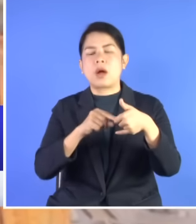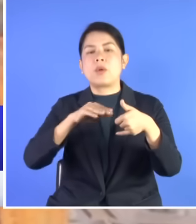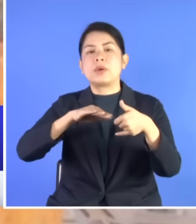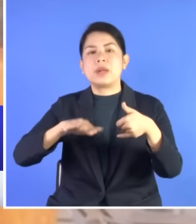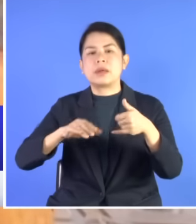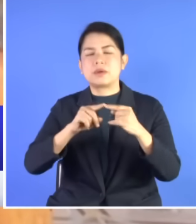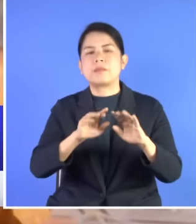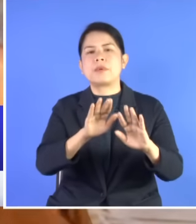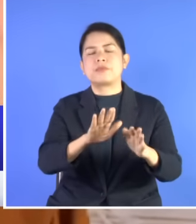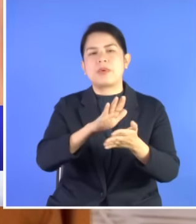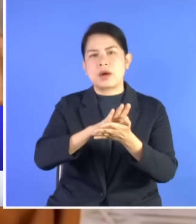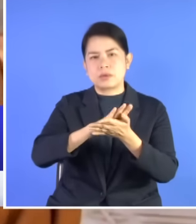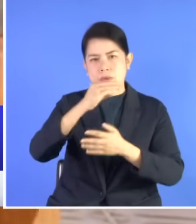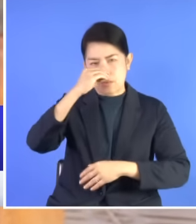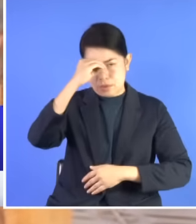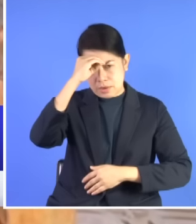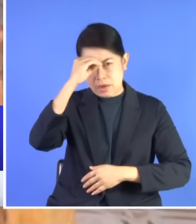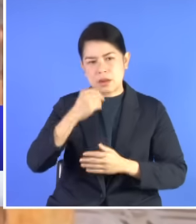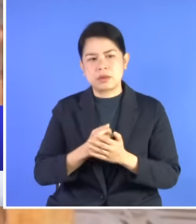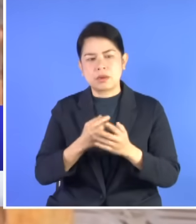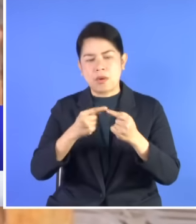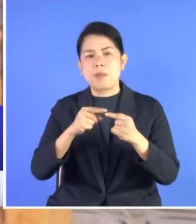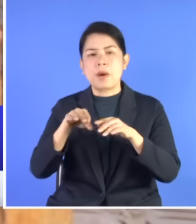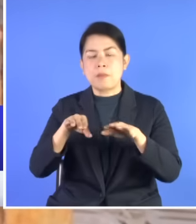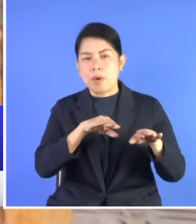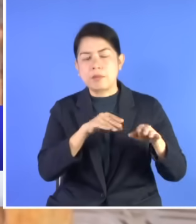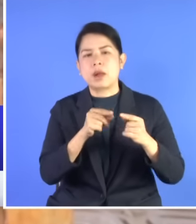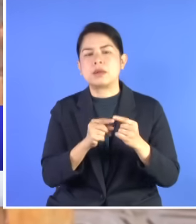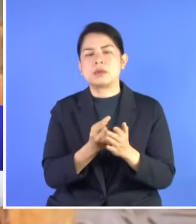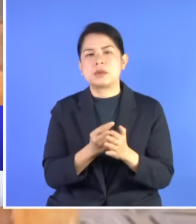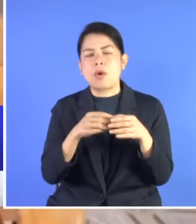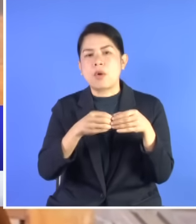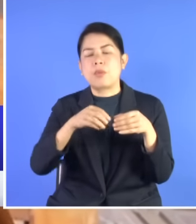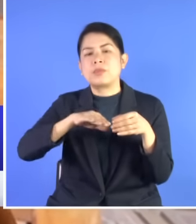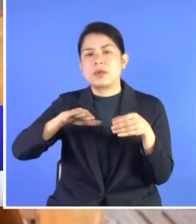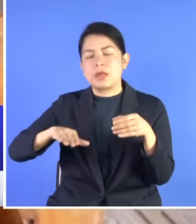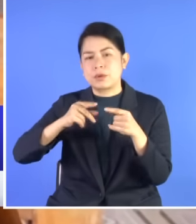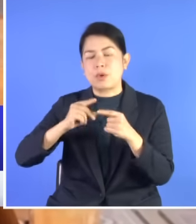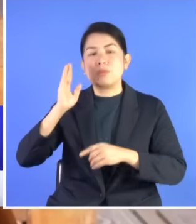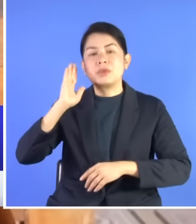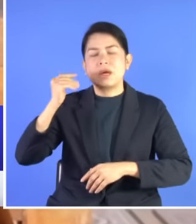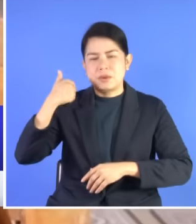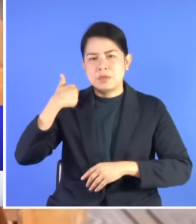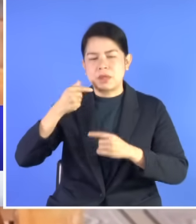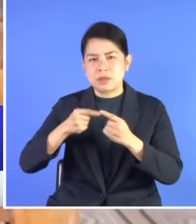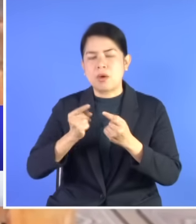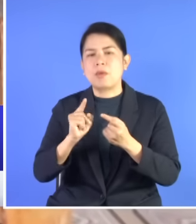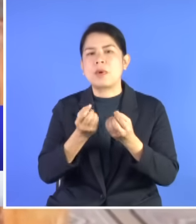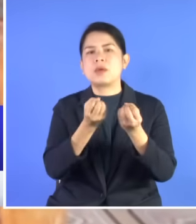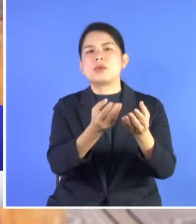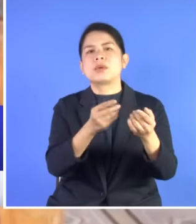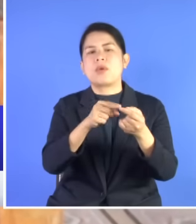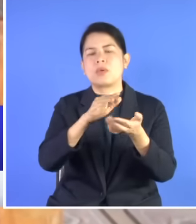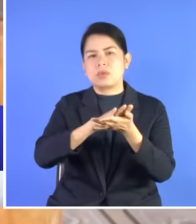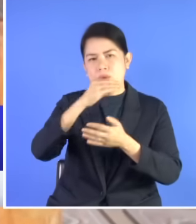ให้คือไปพร้อมกับเด็กที่นี่แทนที่ว่าพ่อจะรับช่วงต่อ ครับ ลูกกลับจากโรงเรียนมาหาข้าวห